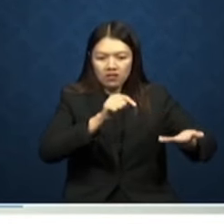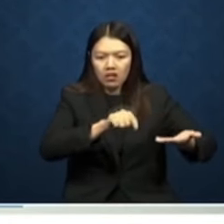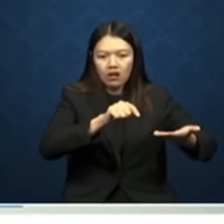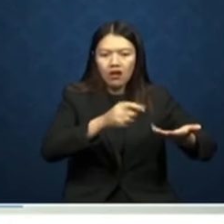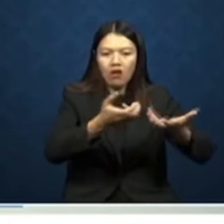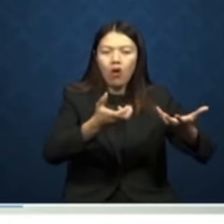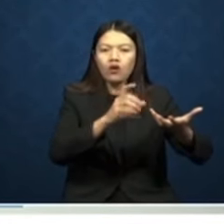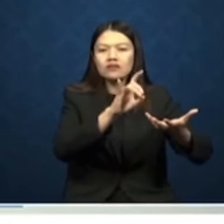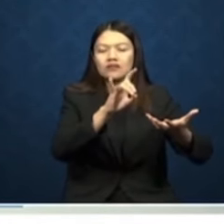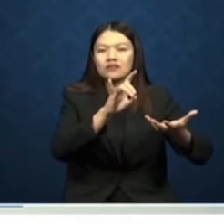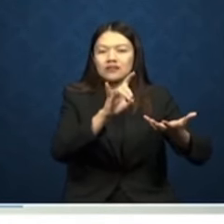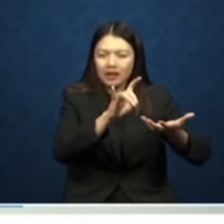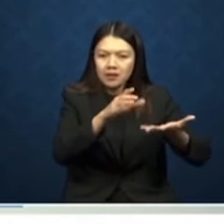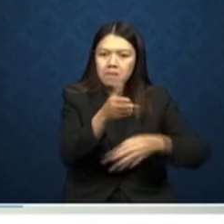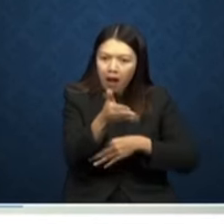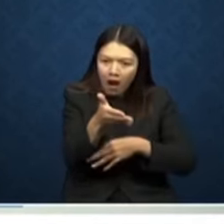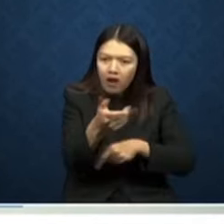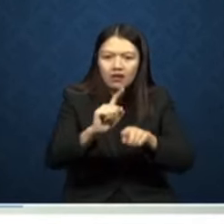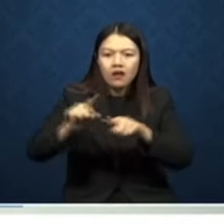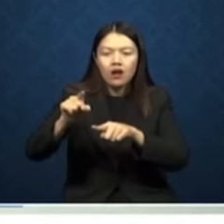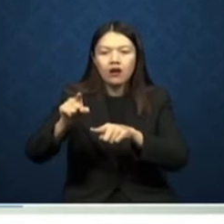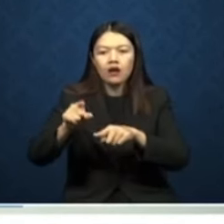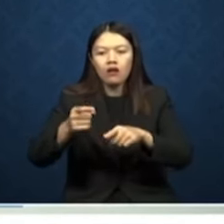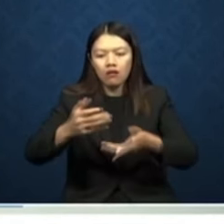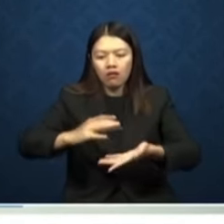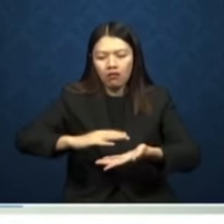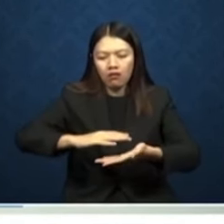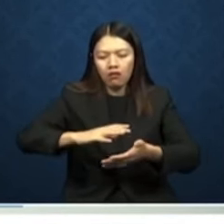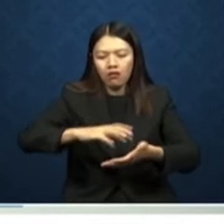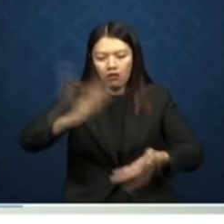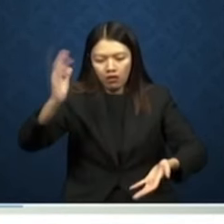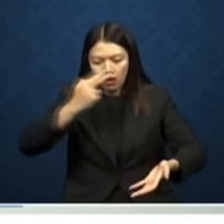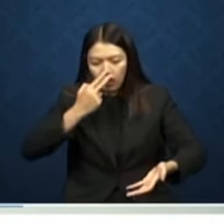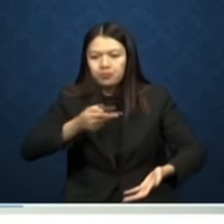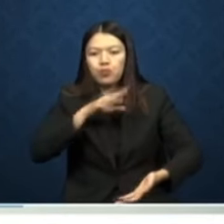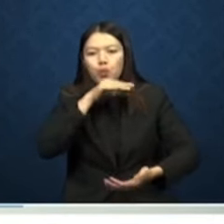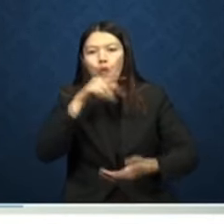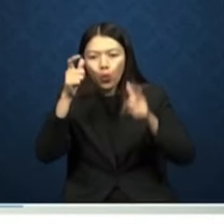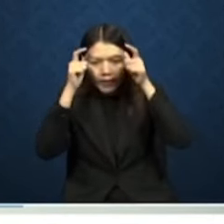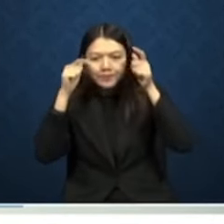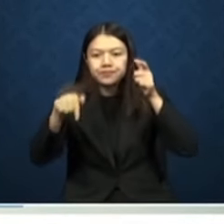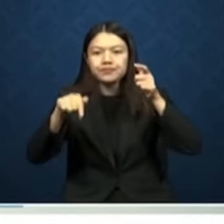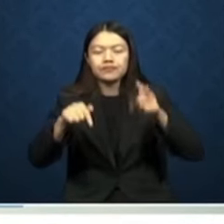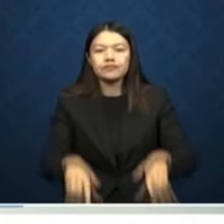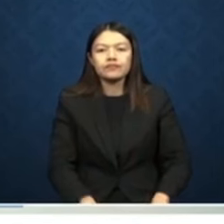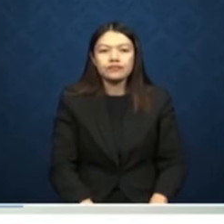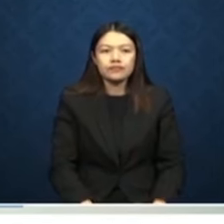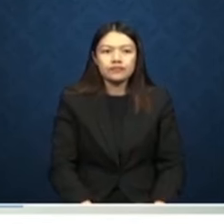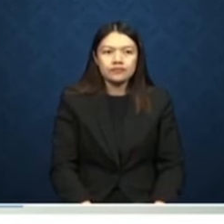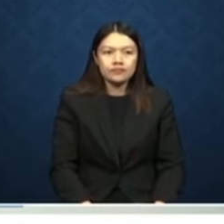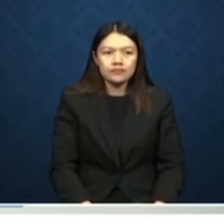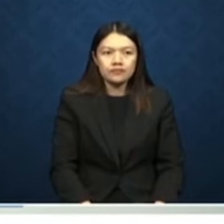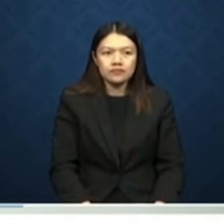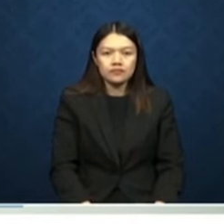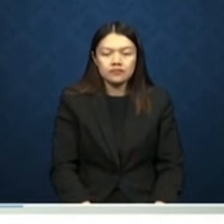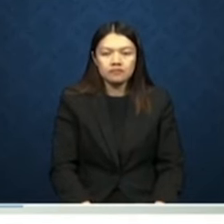ประเภทสัตว์น้ำแต่พอเปิดตู้กดนออกมากลายเป็นหมูกลายเป็นเนื้อวัน